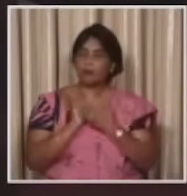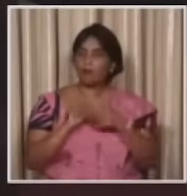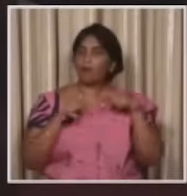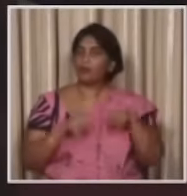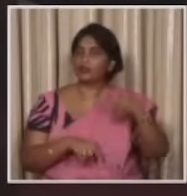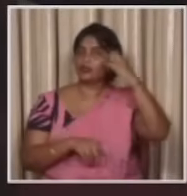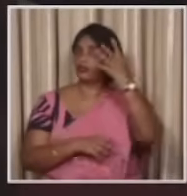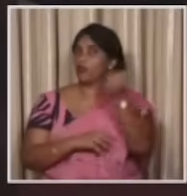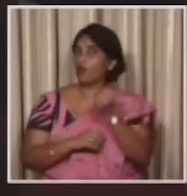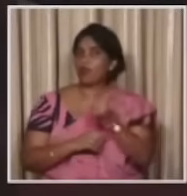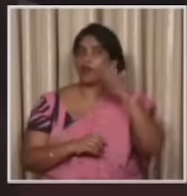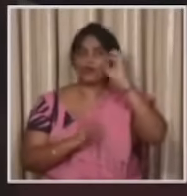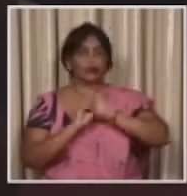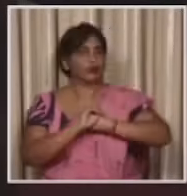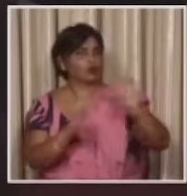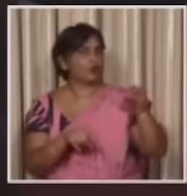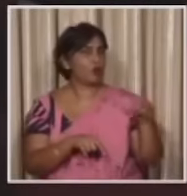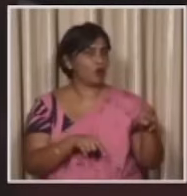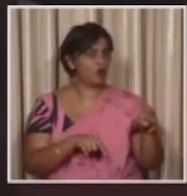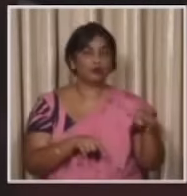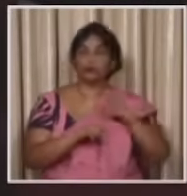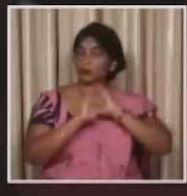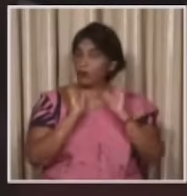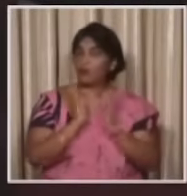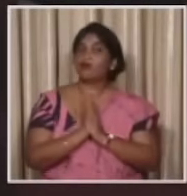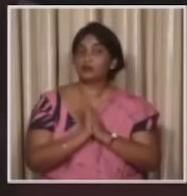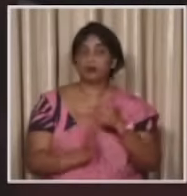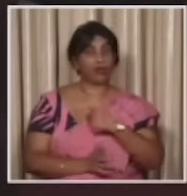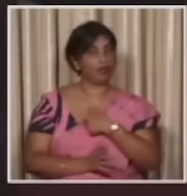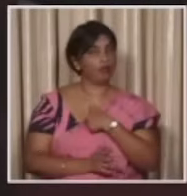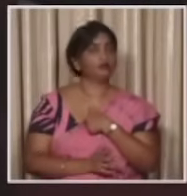කොහෙන්ද විදුලිය ගන්නෙ, විදුලිය බෙදා හරින්නේ කොහෙන්ද, මේක පිළිබඳව තියෙනවා හදවත.